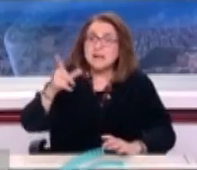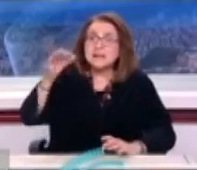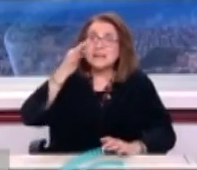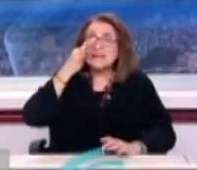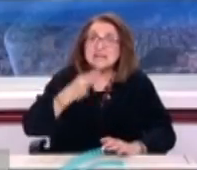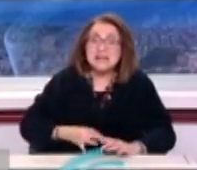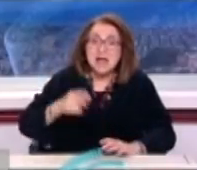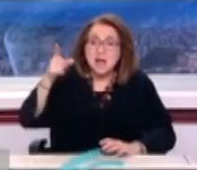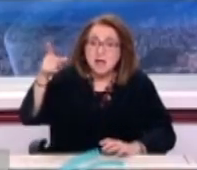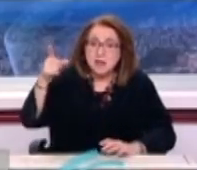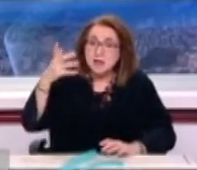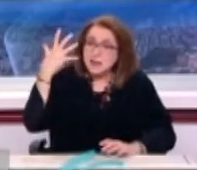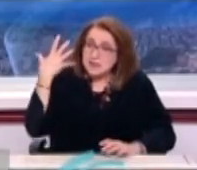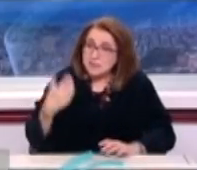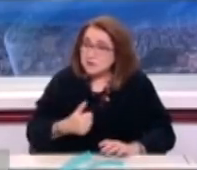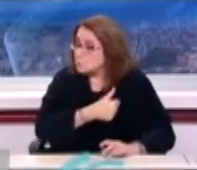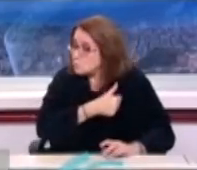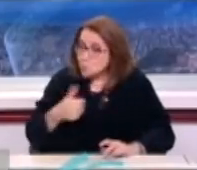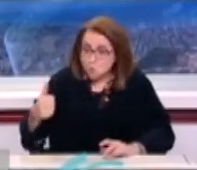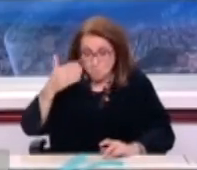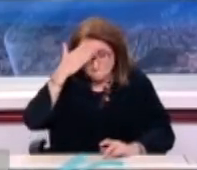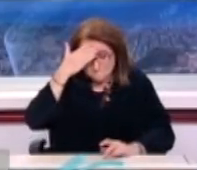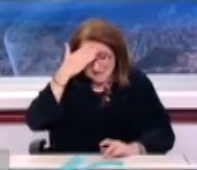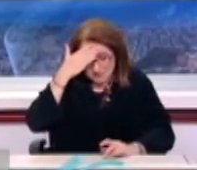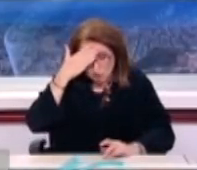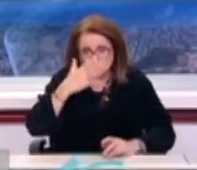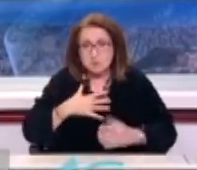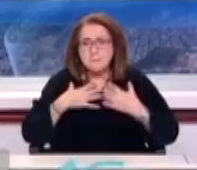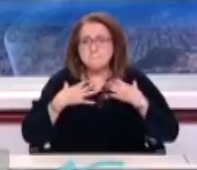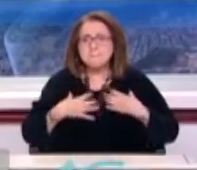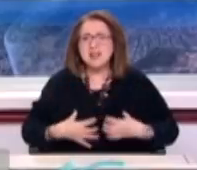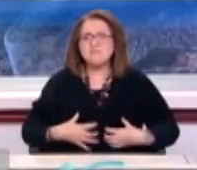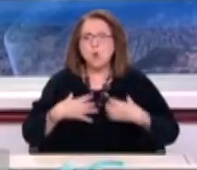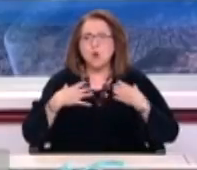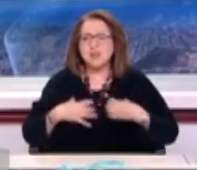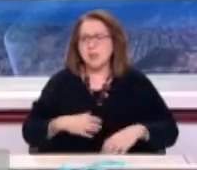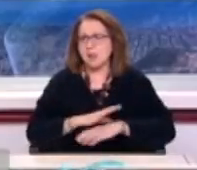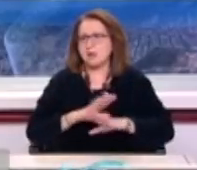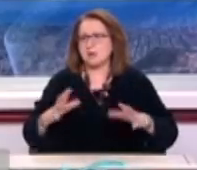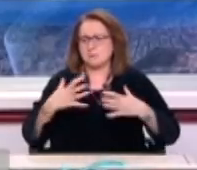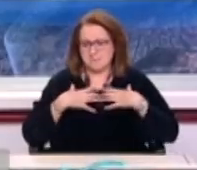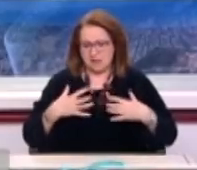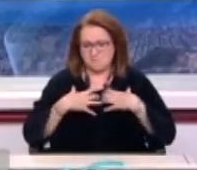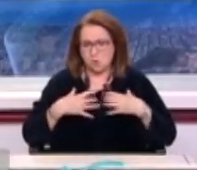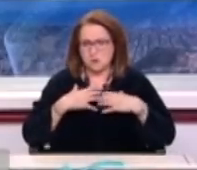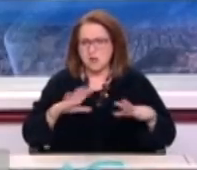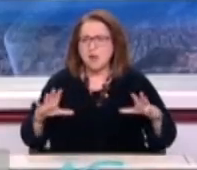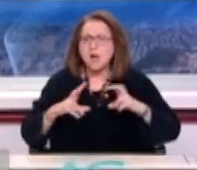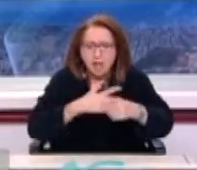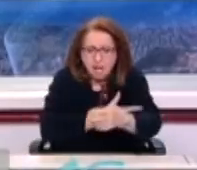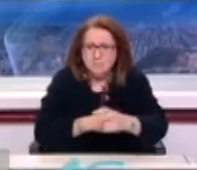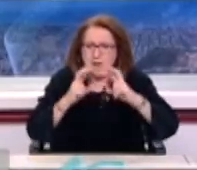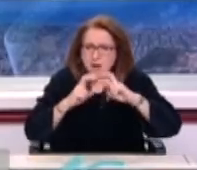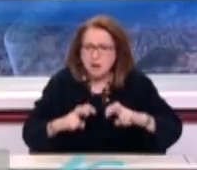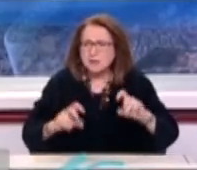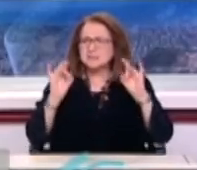υπήρχαν περιστατικά που τεκμηριώνονταν μόνο με πυρετό και πνευμονία, χωρίς καν εργαστηριακό έλεγχο. Η αδυναμία του συστήματος επιτήρησης